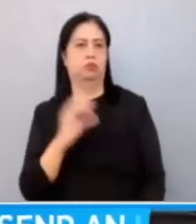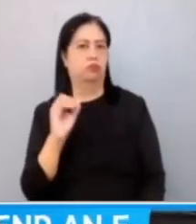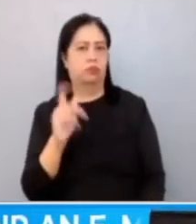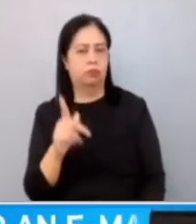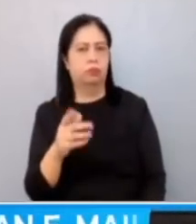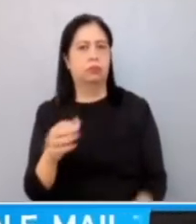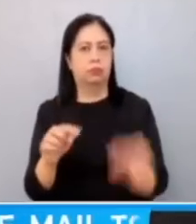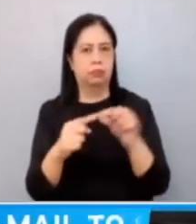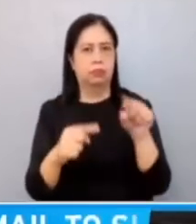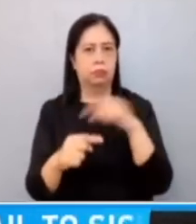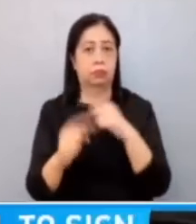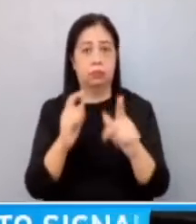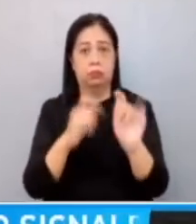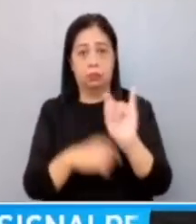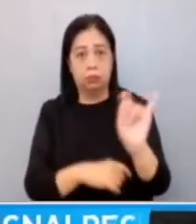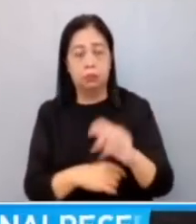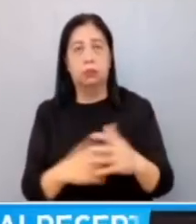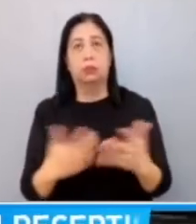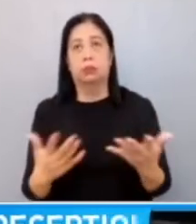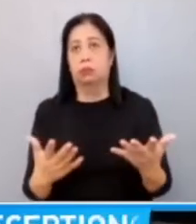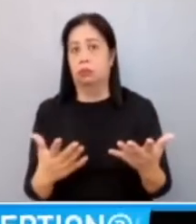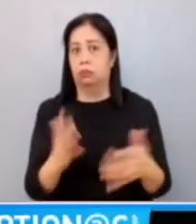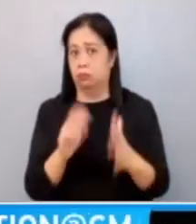mga taxi, minsan